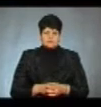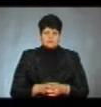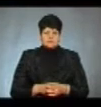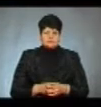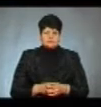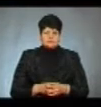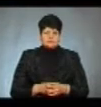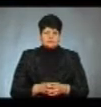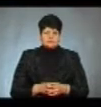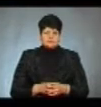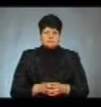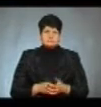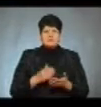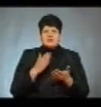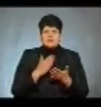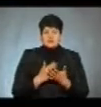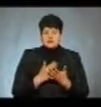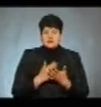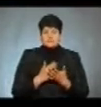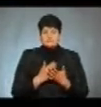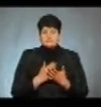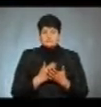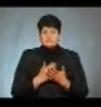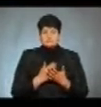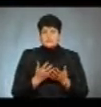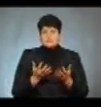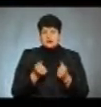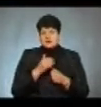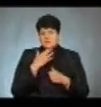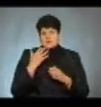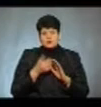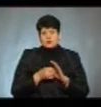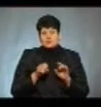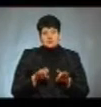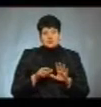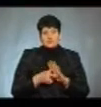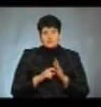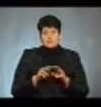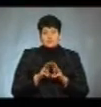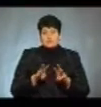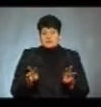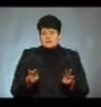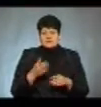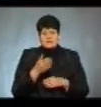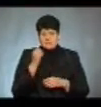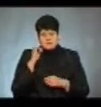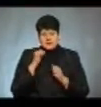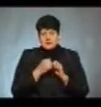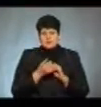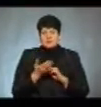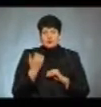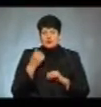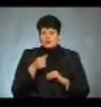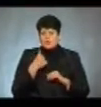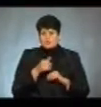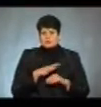Є прийнято ряд постанов Кабінету міністрів. Як ви пам'ятаєте, в минулому